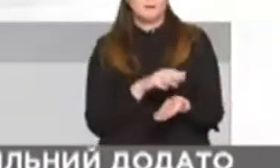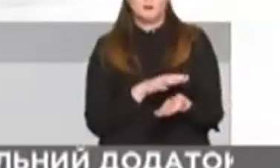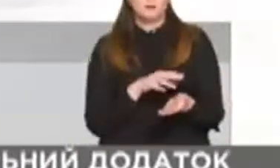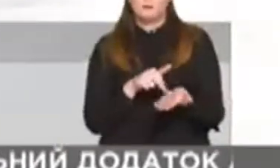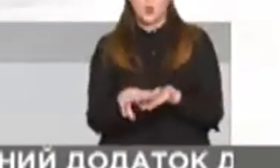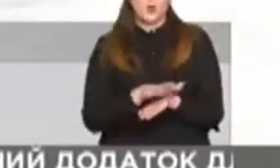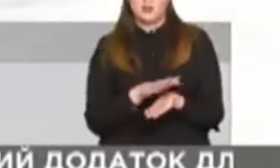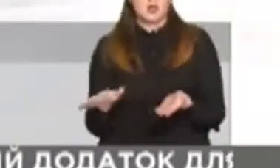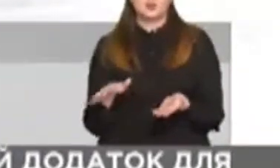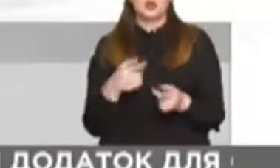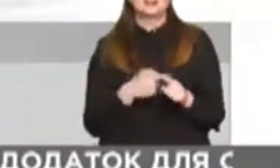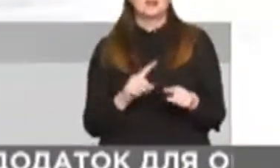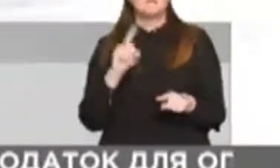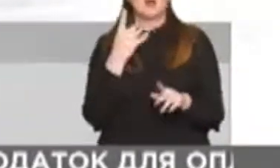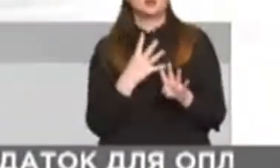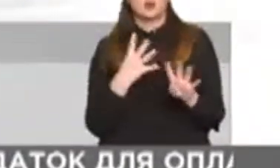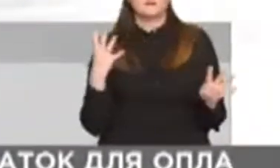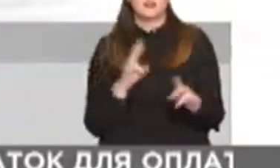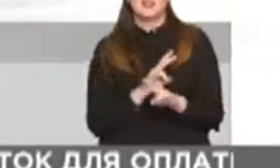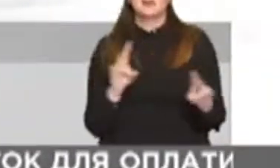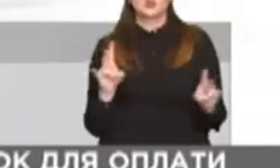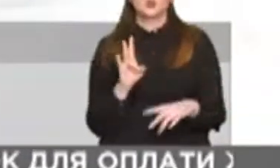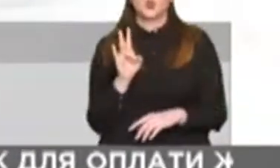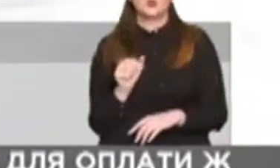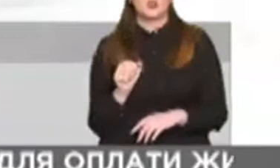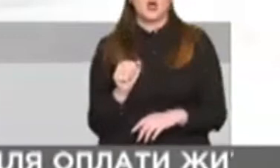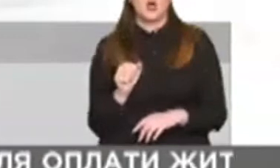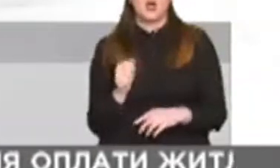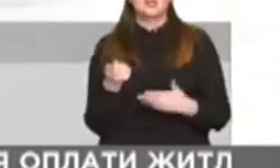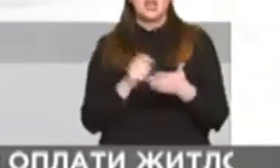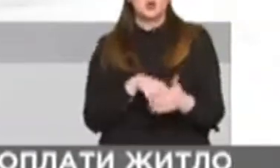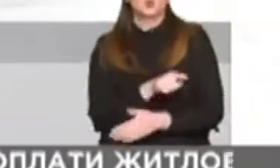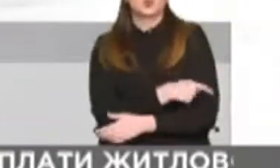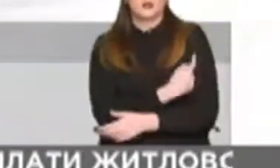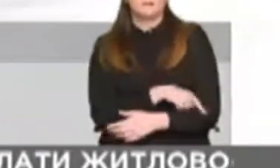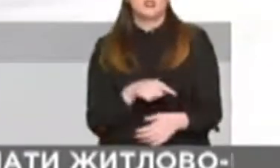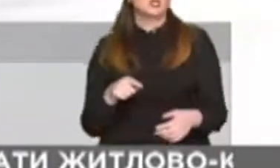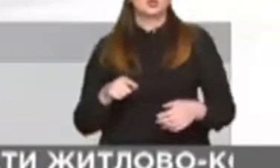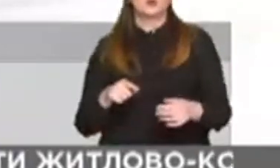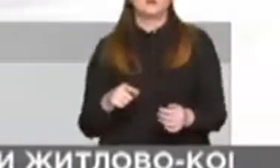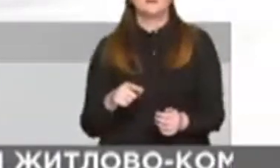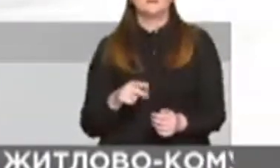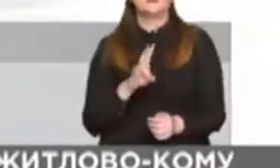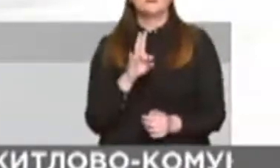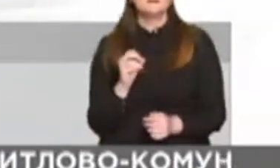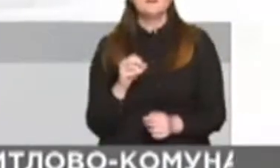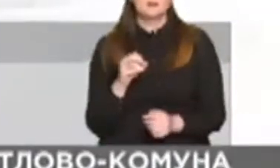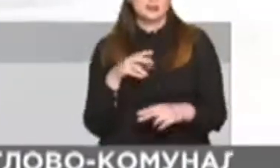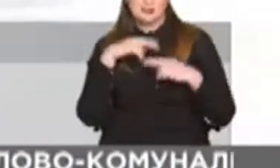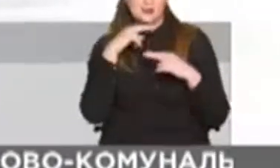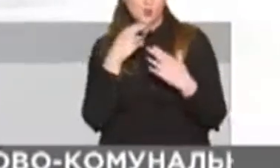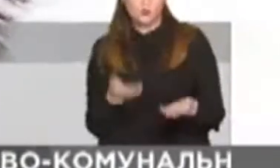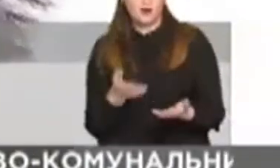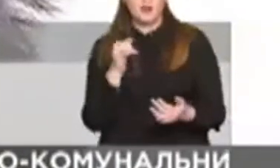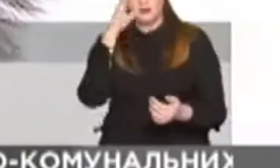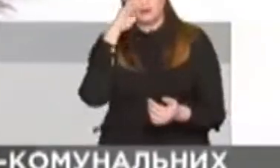тоді ця перша хвиля, ніхто на заключення медичні не брав їх до уваги.